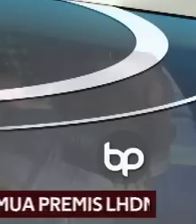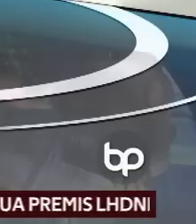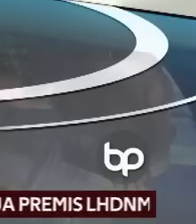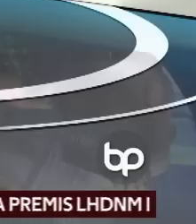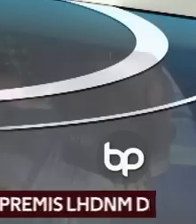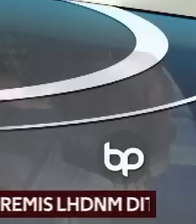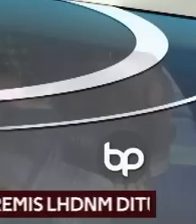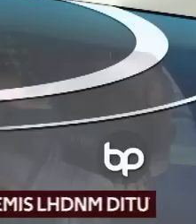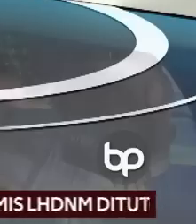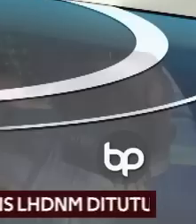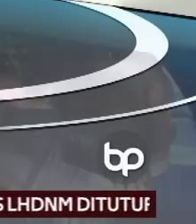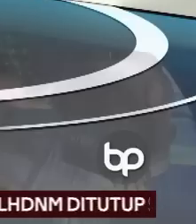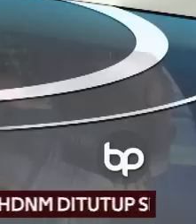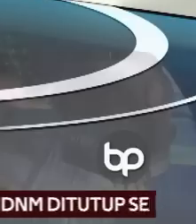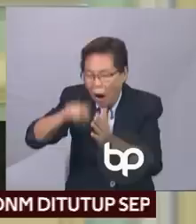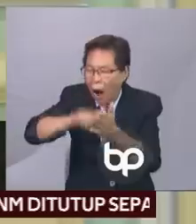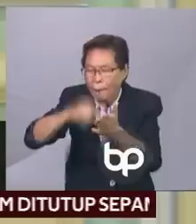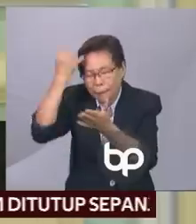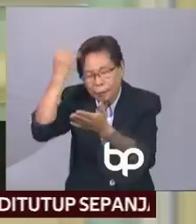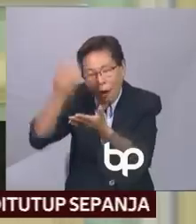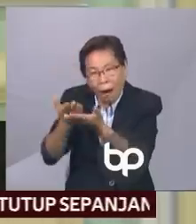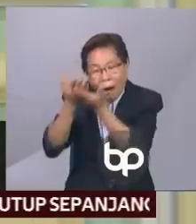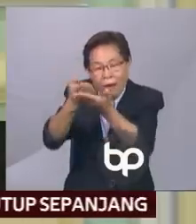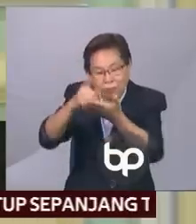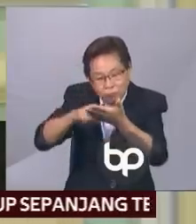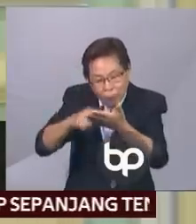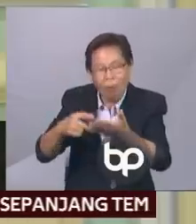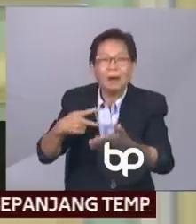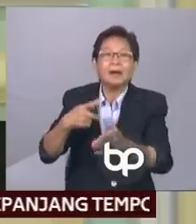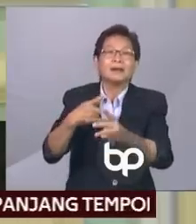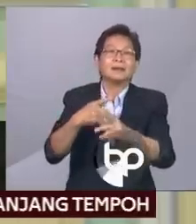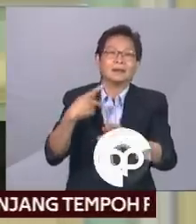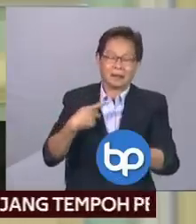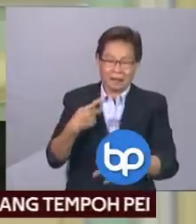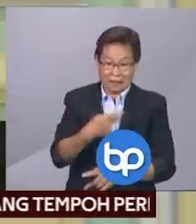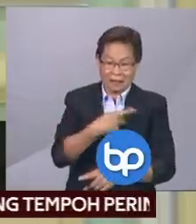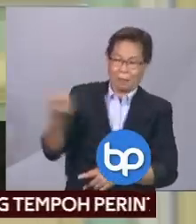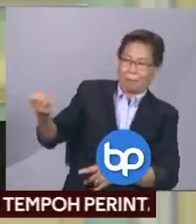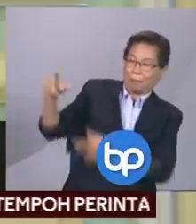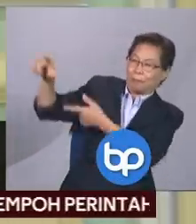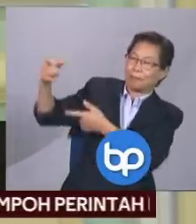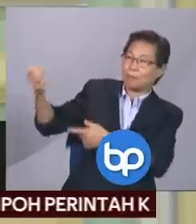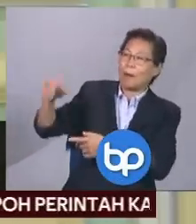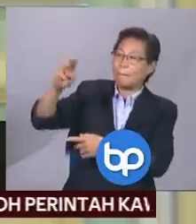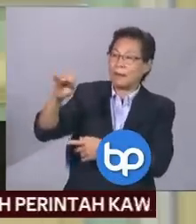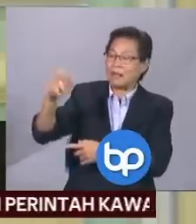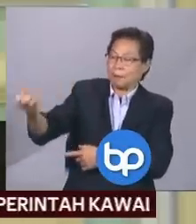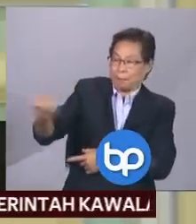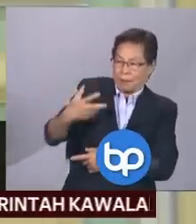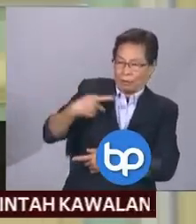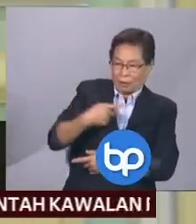akan diperhalusi. Daripada apa yang kita dimaklumkan oleh MITI,